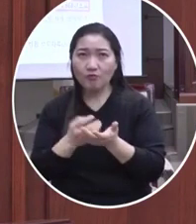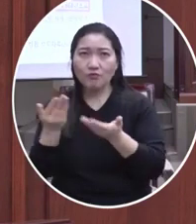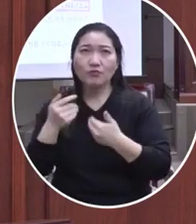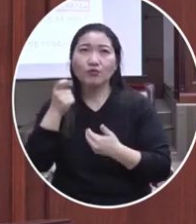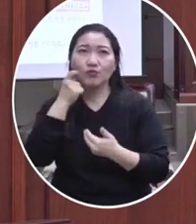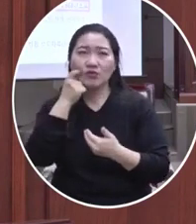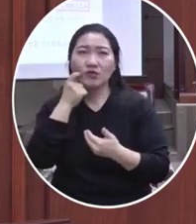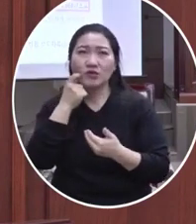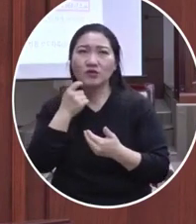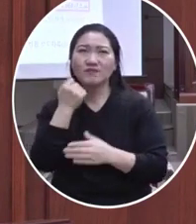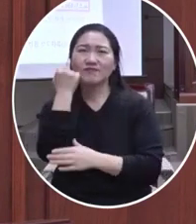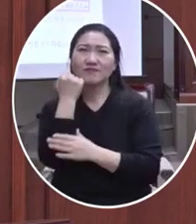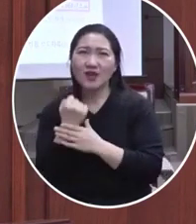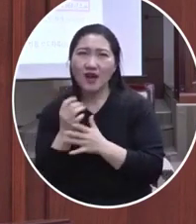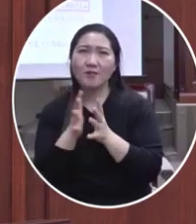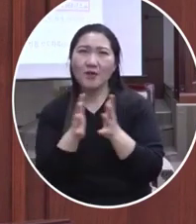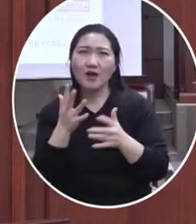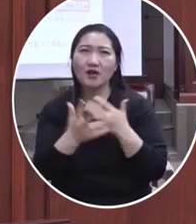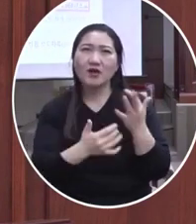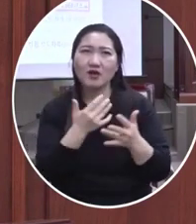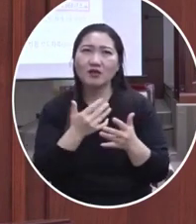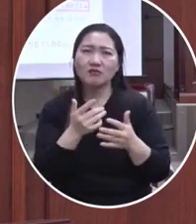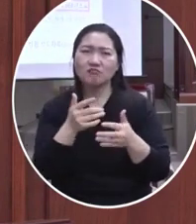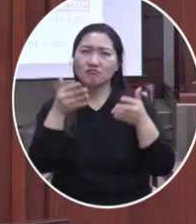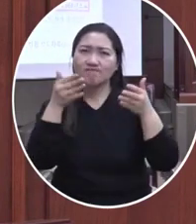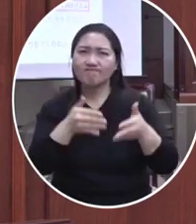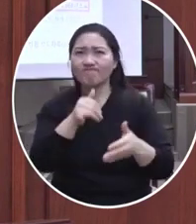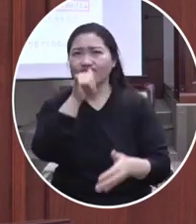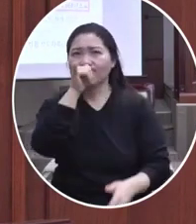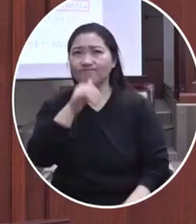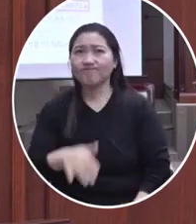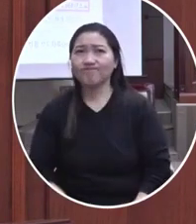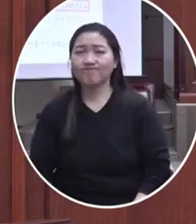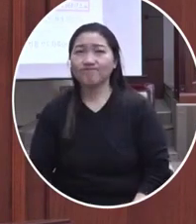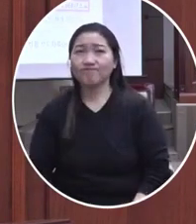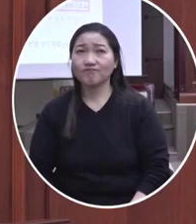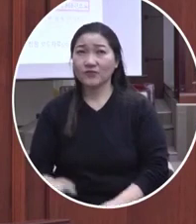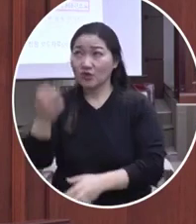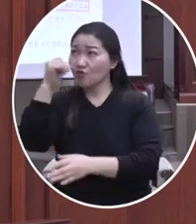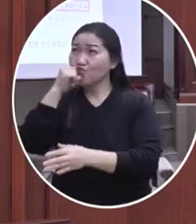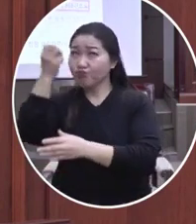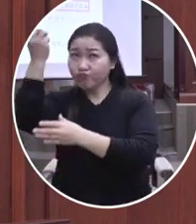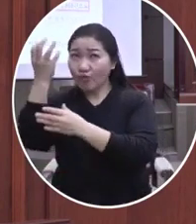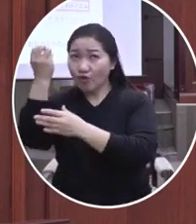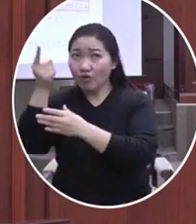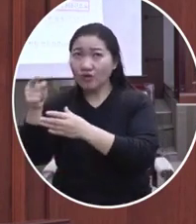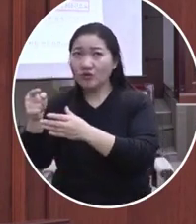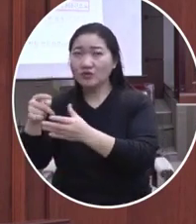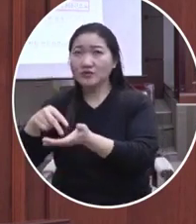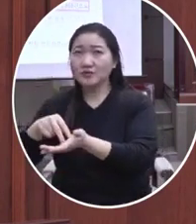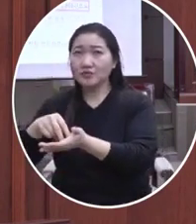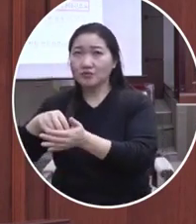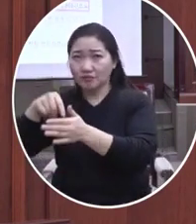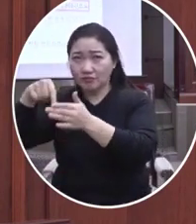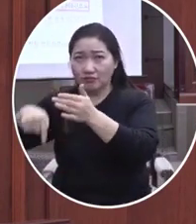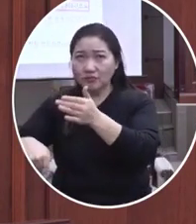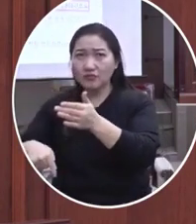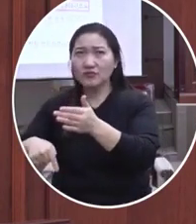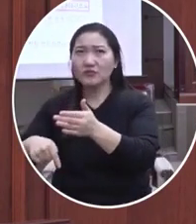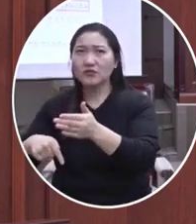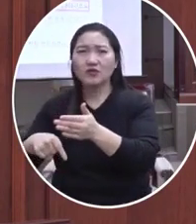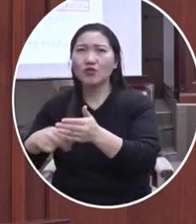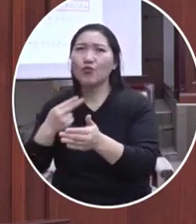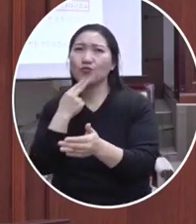받지 못하는 노후된 아파트에서 화재 사고가 집중되고 있다는 입니다 스프링쿨러 광기 등 소방